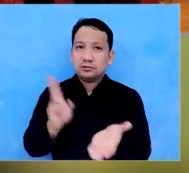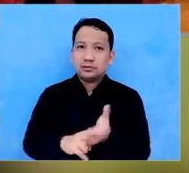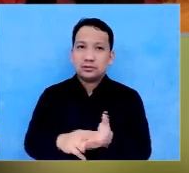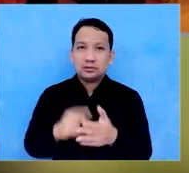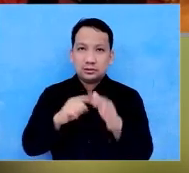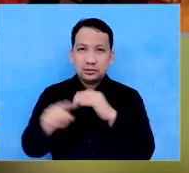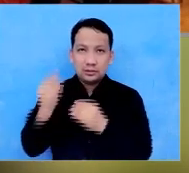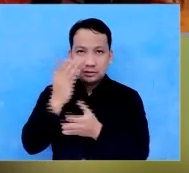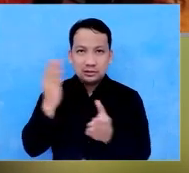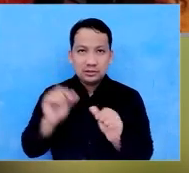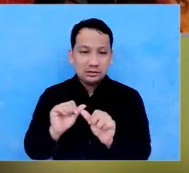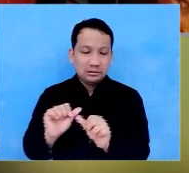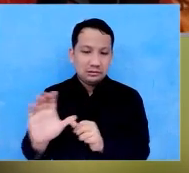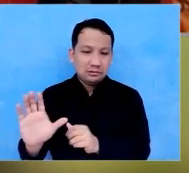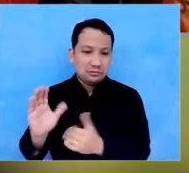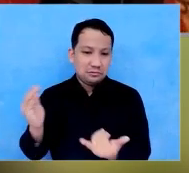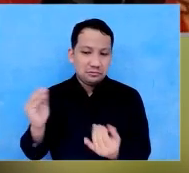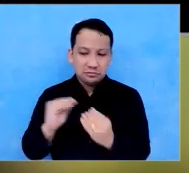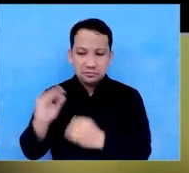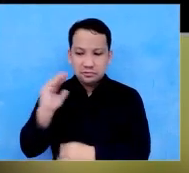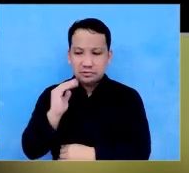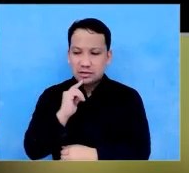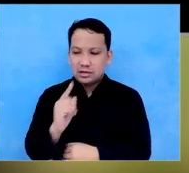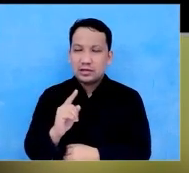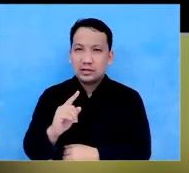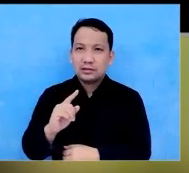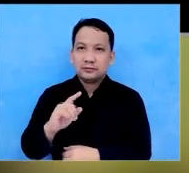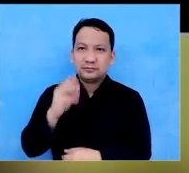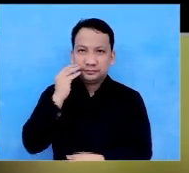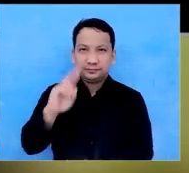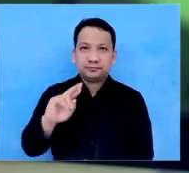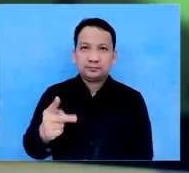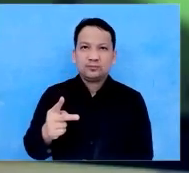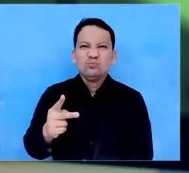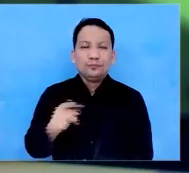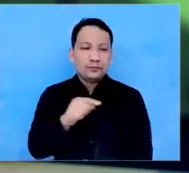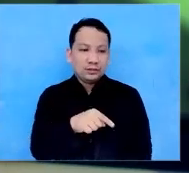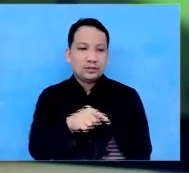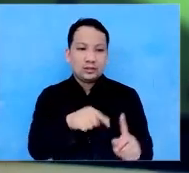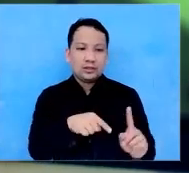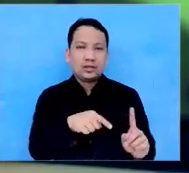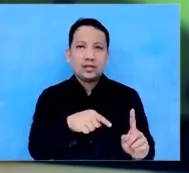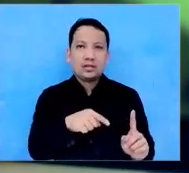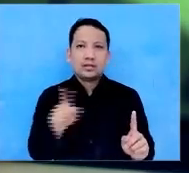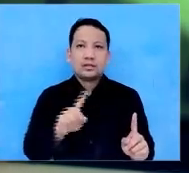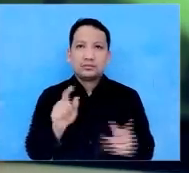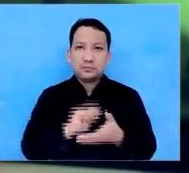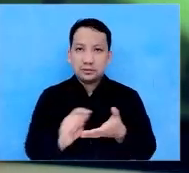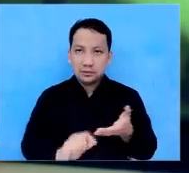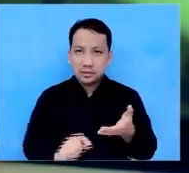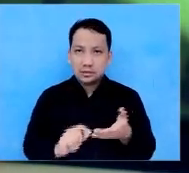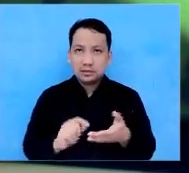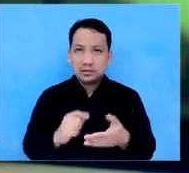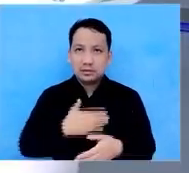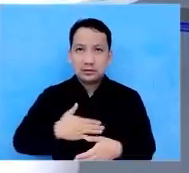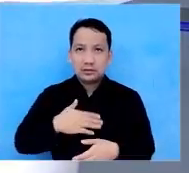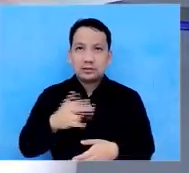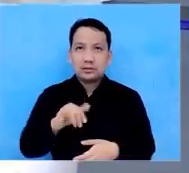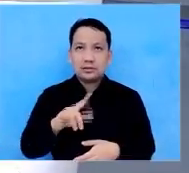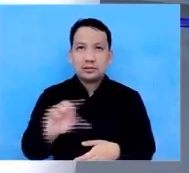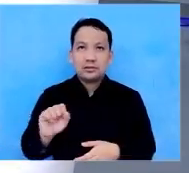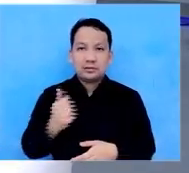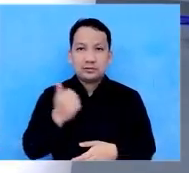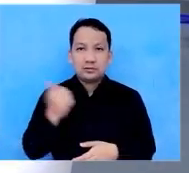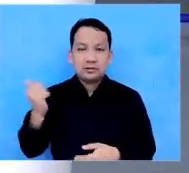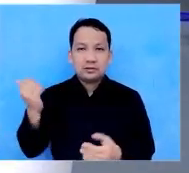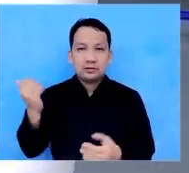sa... Pero Jester, alam mo, ito, si Mark, hindi lang siya writer ng hiling, writer din siya for other